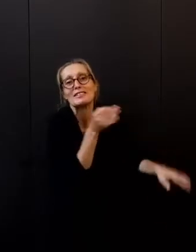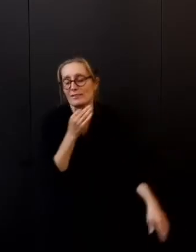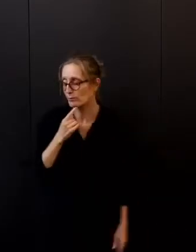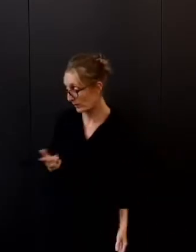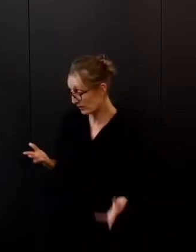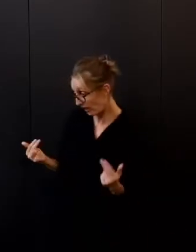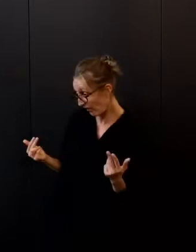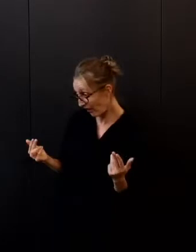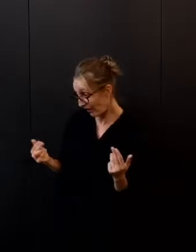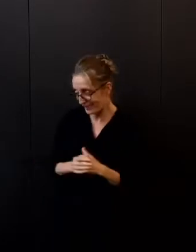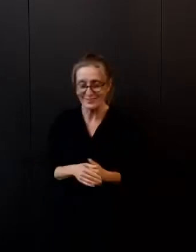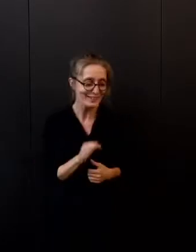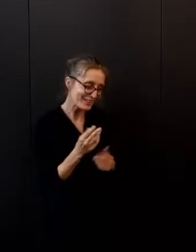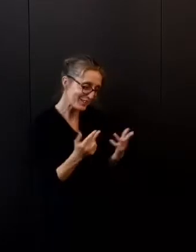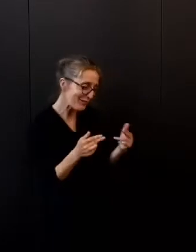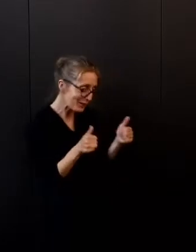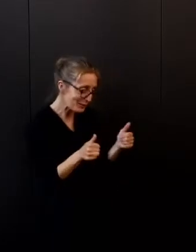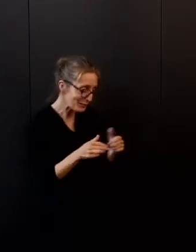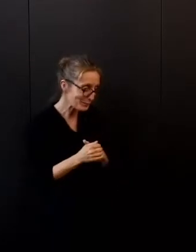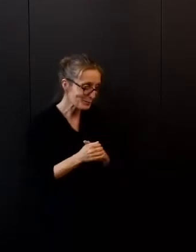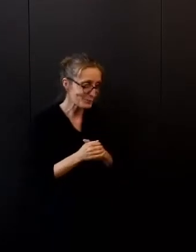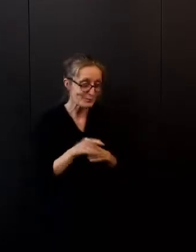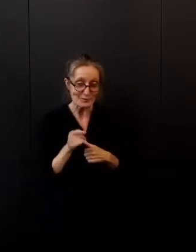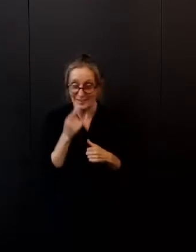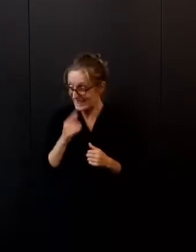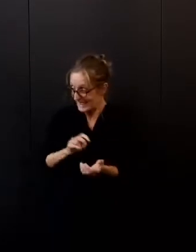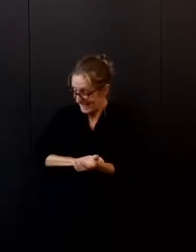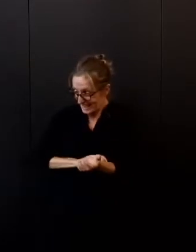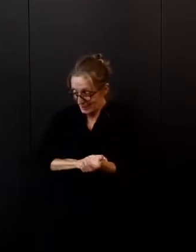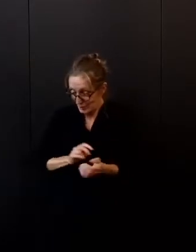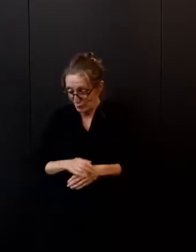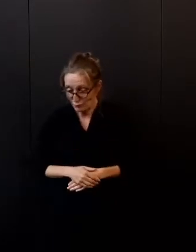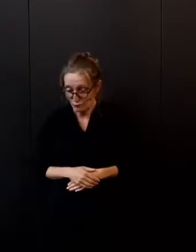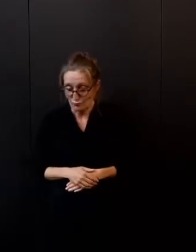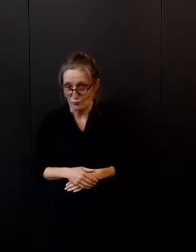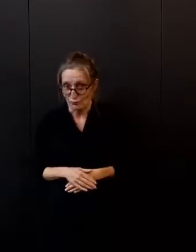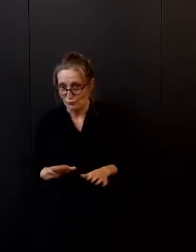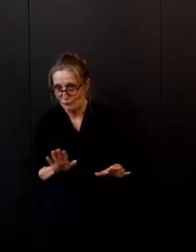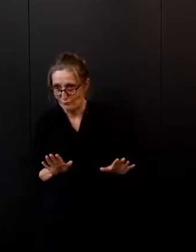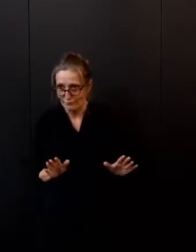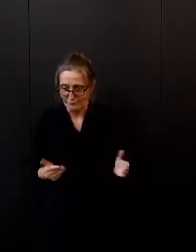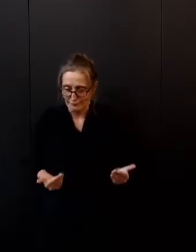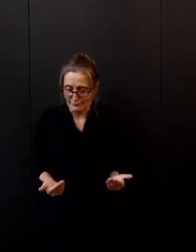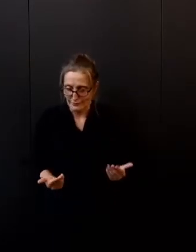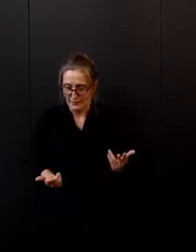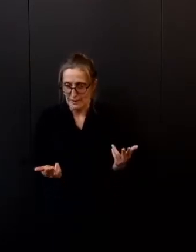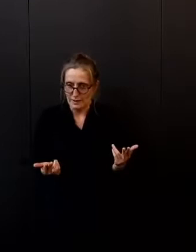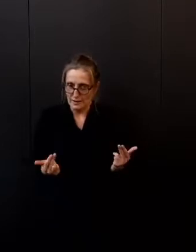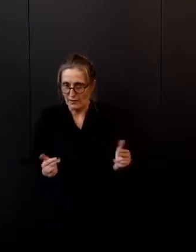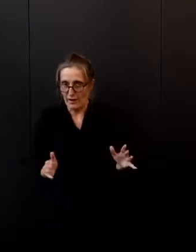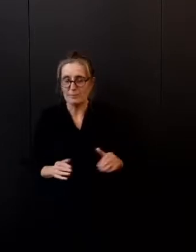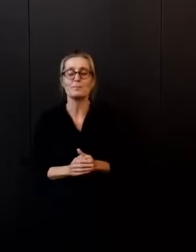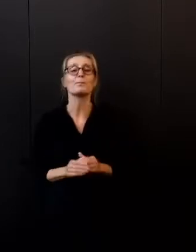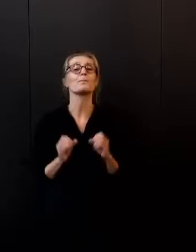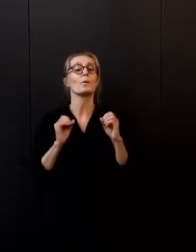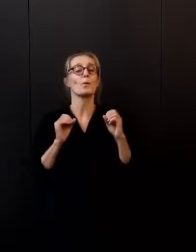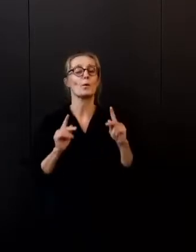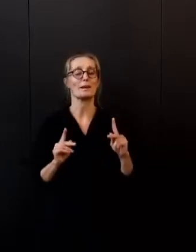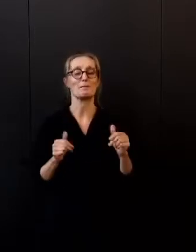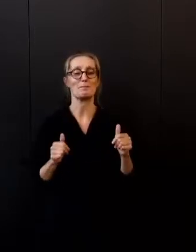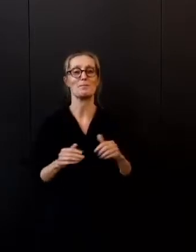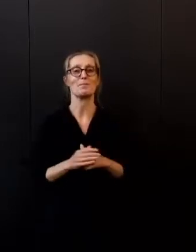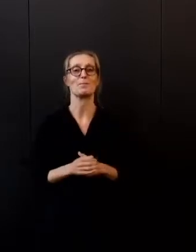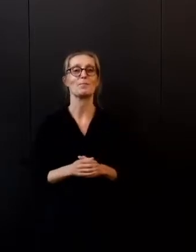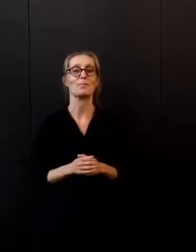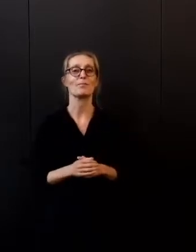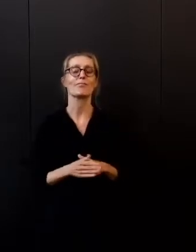Tu vas bien? Oui, toi? Moi, ça va. Un peu stressé? Pour l'instant, non. D'accord, ok. Bon, bah, c'est bon. Attends, tu sais ce que je vais faire?